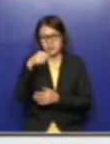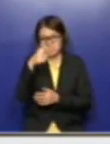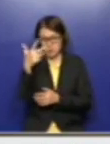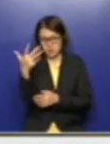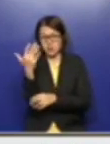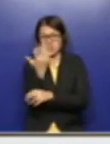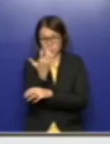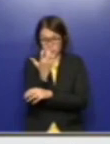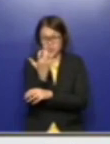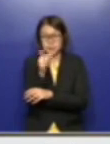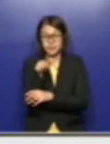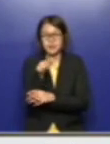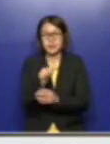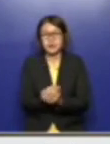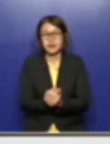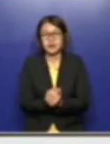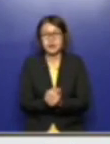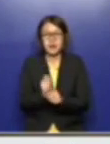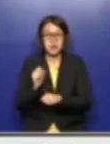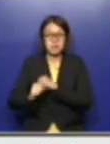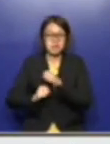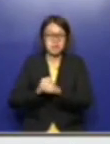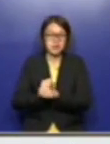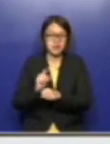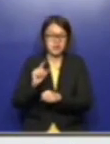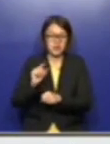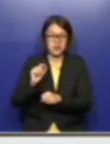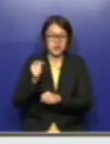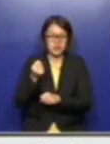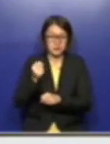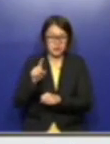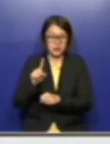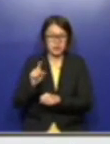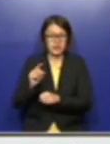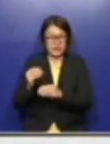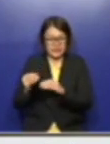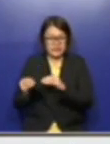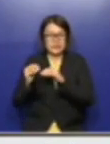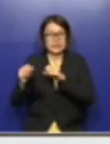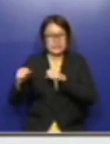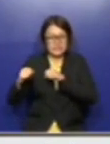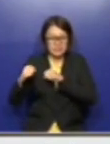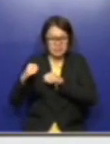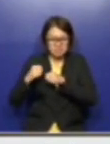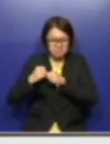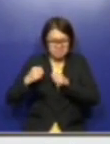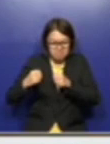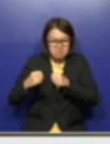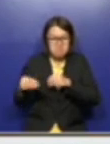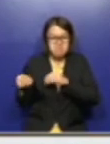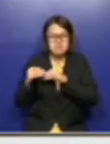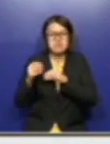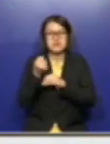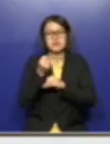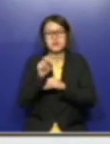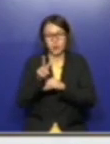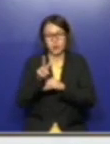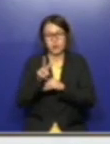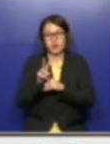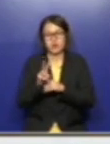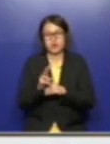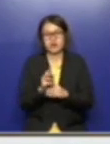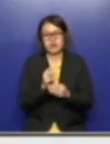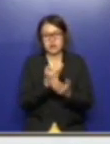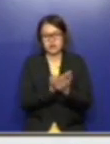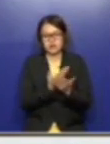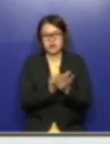ะครับเข้าสู่ปีที่11ย่างปีที่12ถ้านับตัวเลขดีดเครื่องคิดเลขเนี่ยนะครับเขาใช้เงินกันไปแล้วเนี่